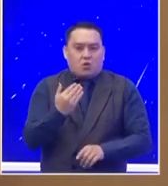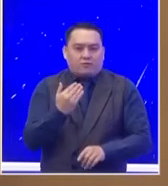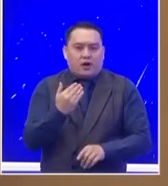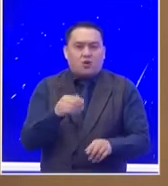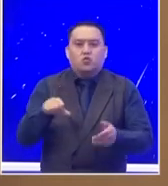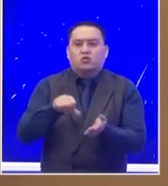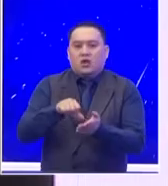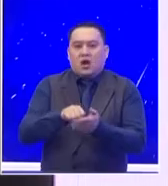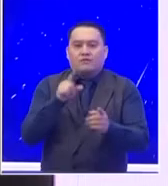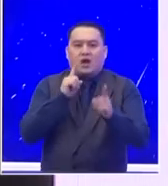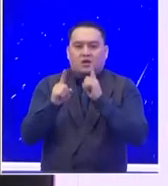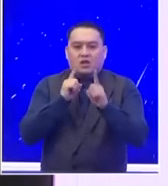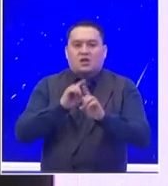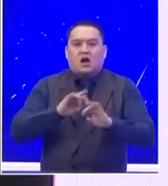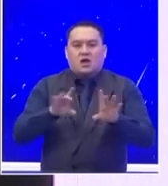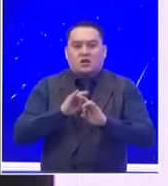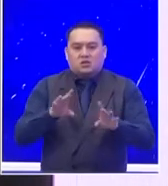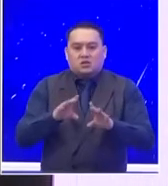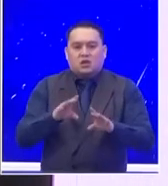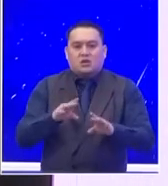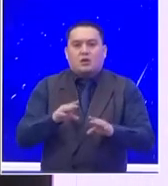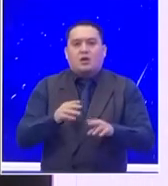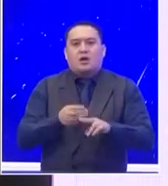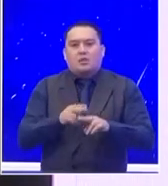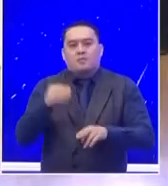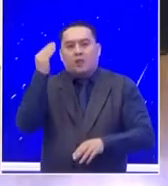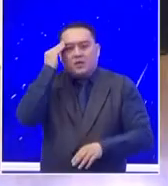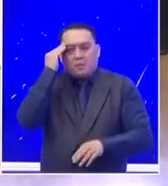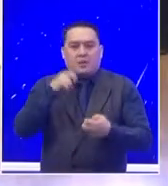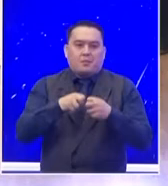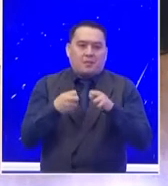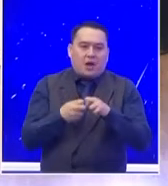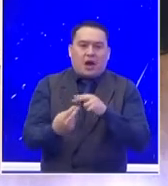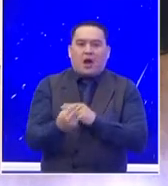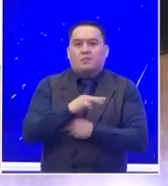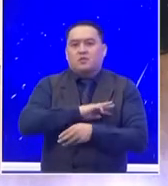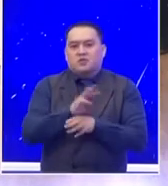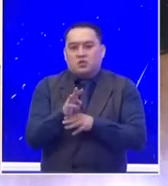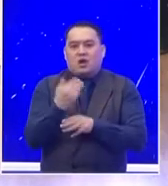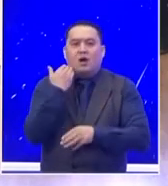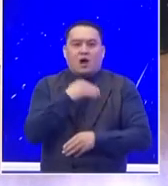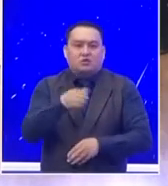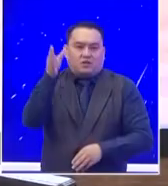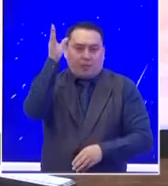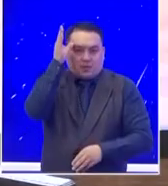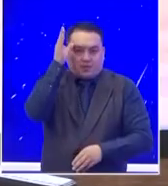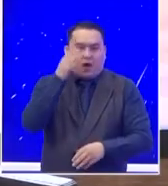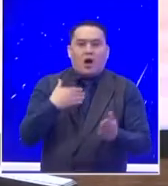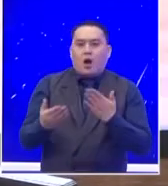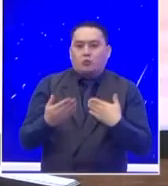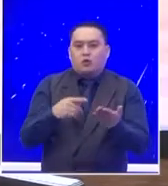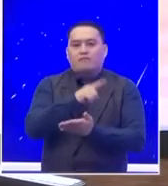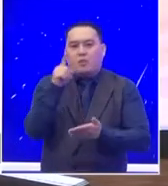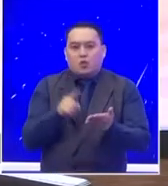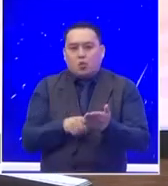Жансугурова. Участники конференции поделились теоретическими и методическими проблемами обеспечения качества образования.